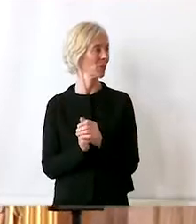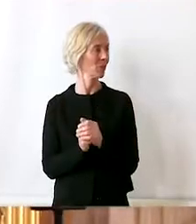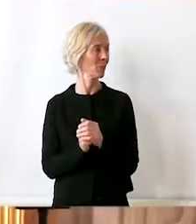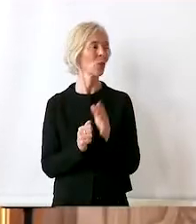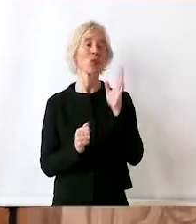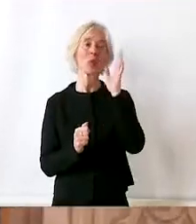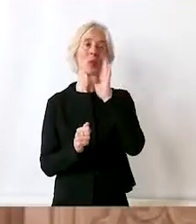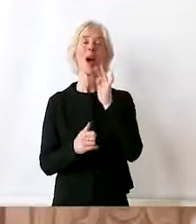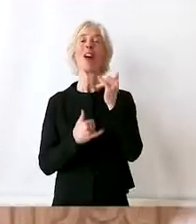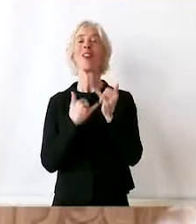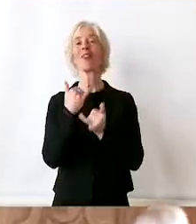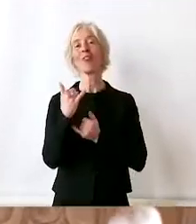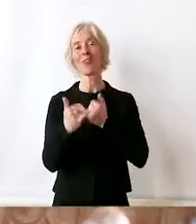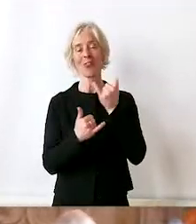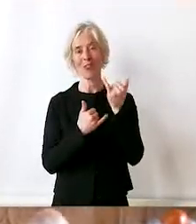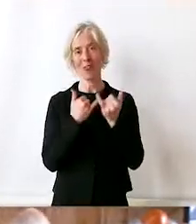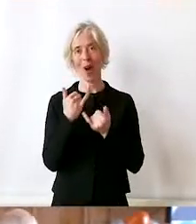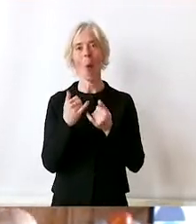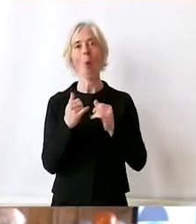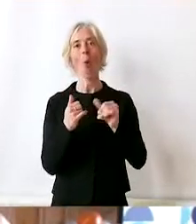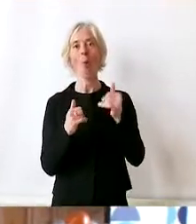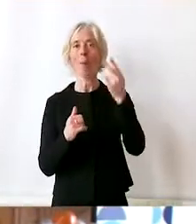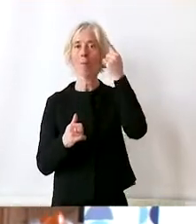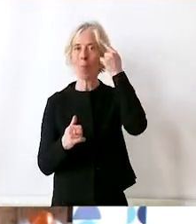eine tragende Rolle spielen und halten.